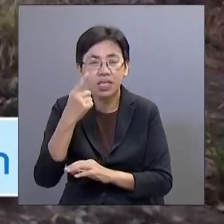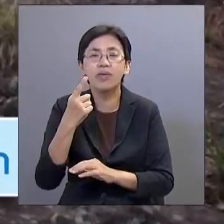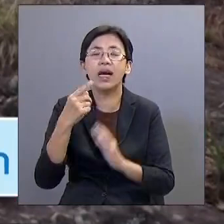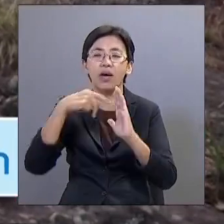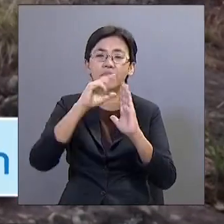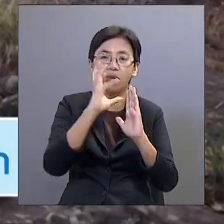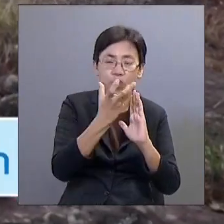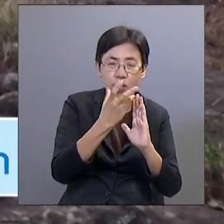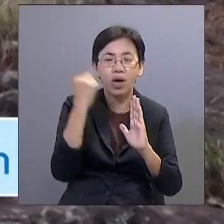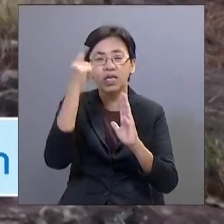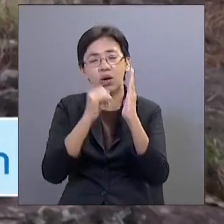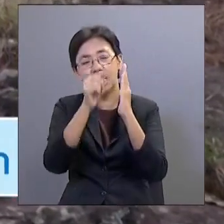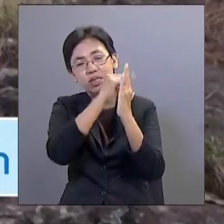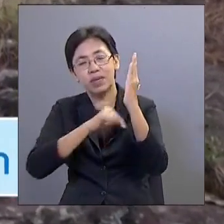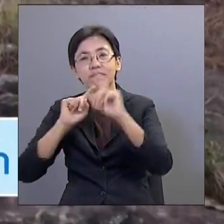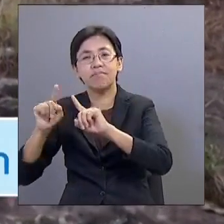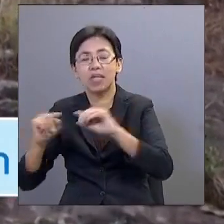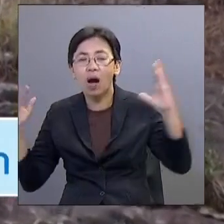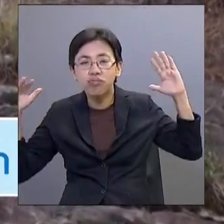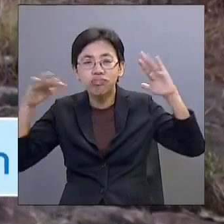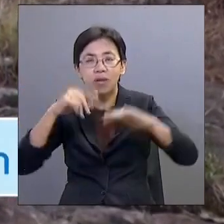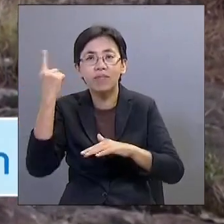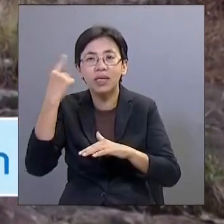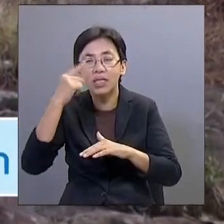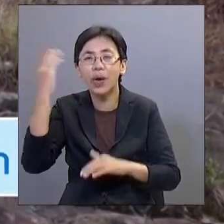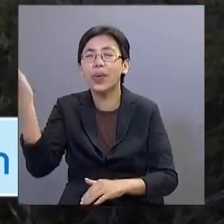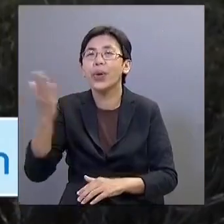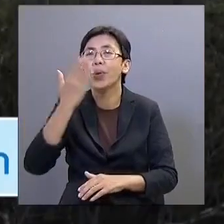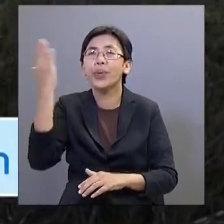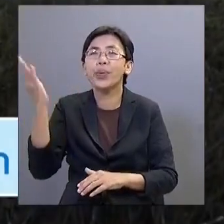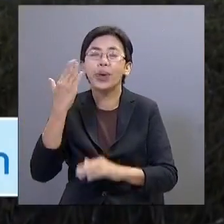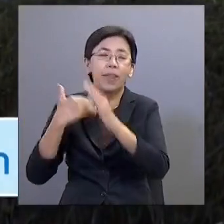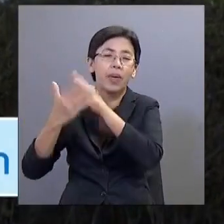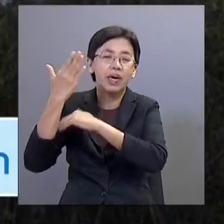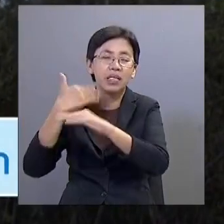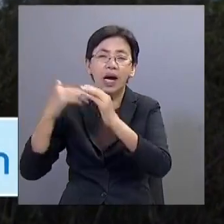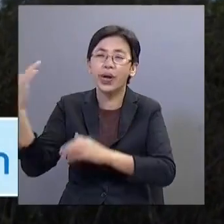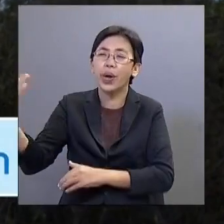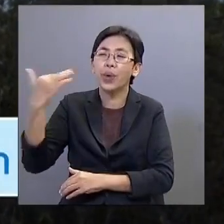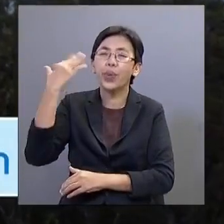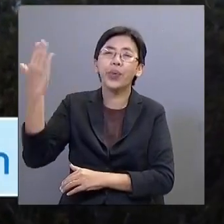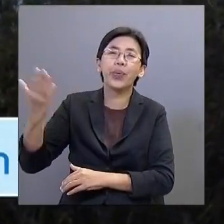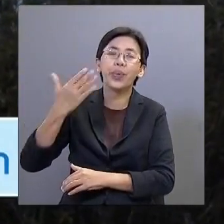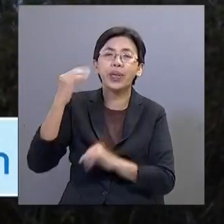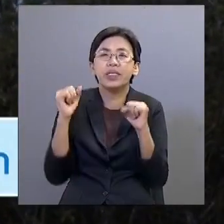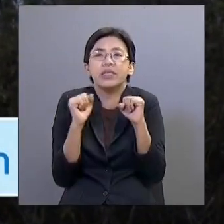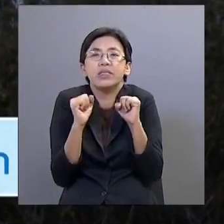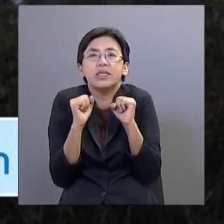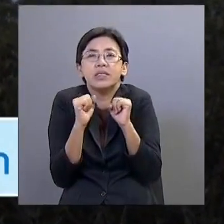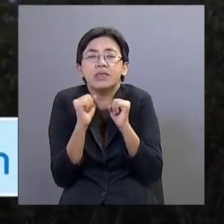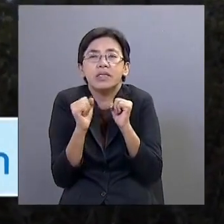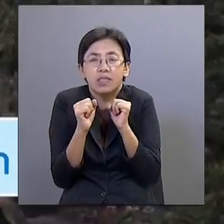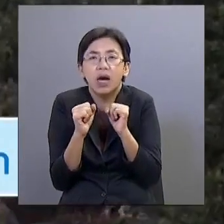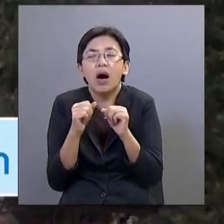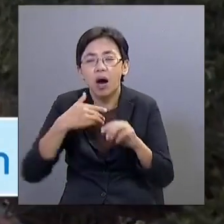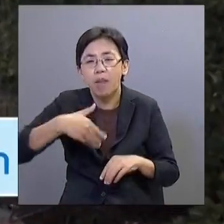เองแล้วก็ต่างจังหวัดเดินทางมาเที่ยวเยอะเลยครับและสัมผัสกับพื้นที่ประวัติศาสตร์และอากาศที่หนาวเย็นตลอดเส้นทางไปกลับเนี่ยประมาณ3กิโล